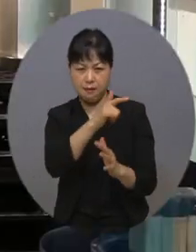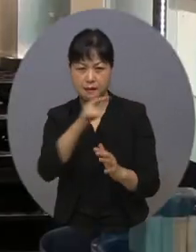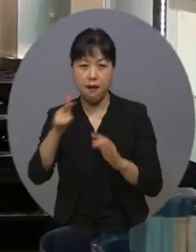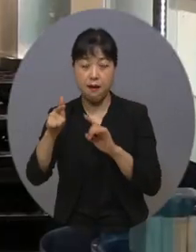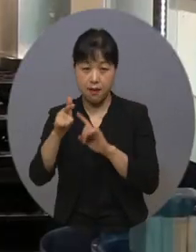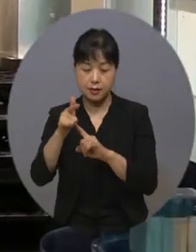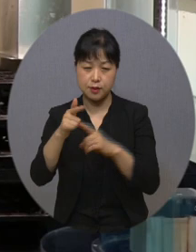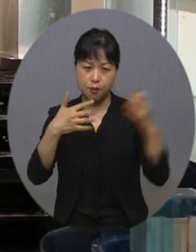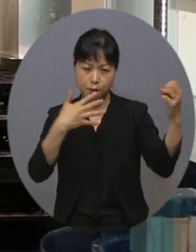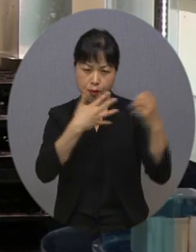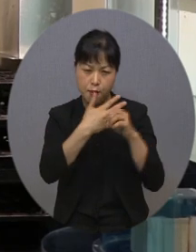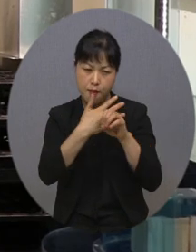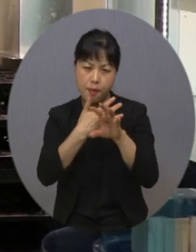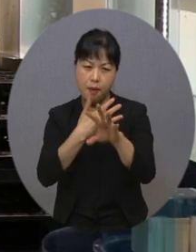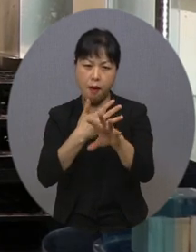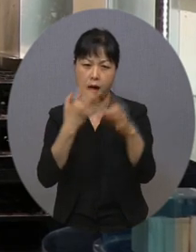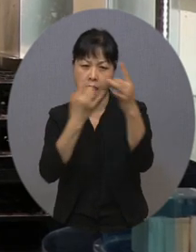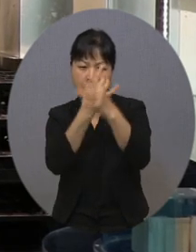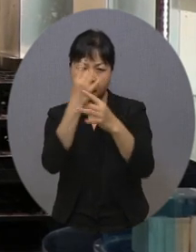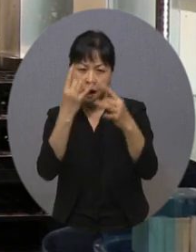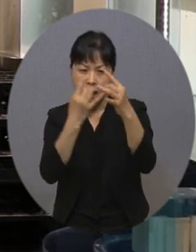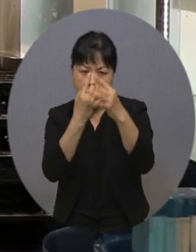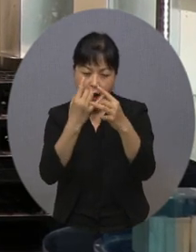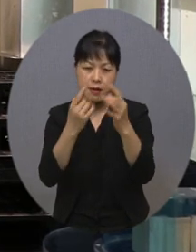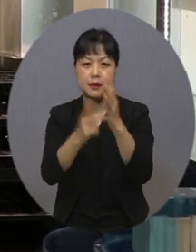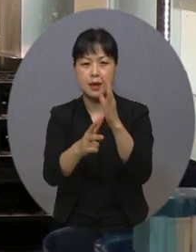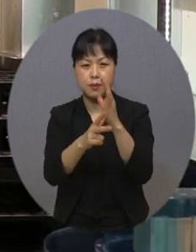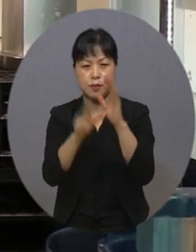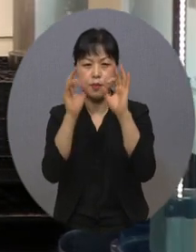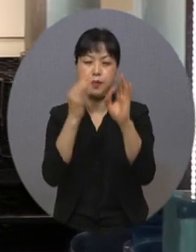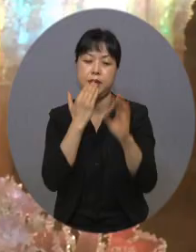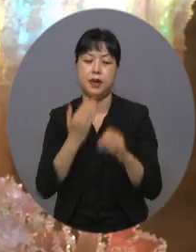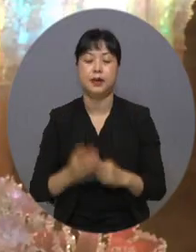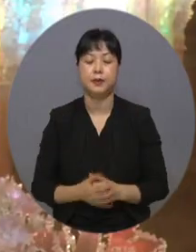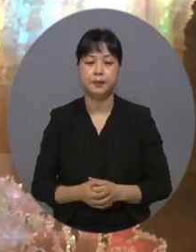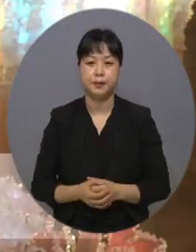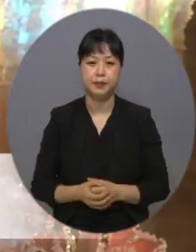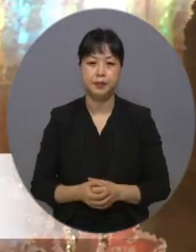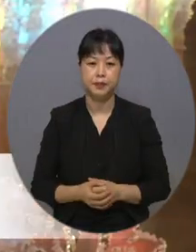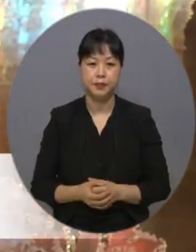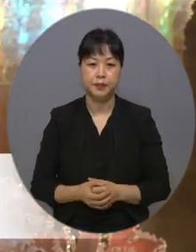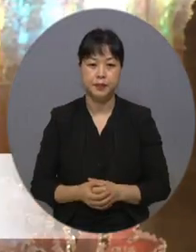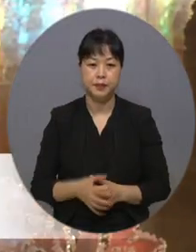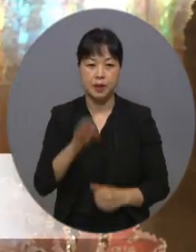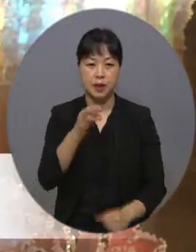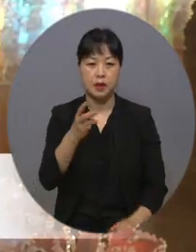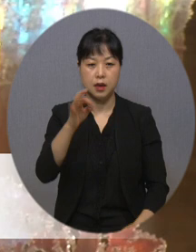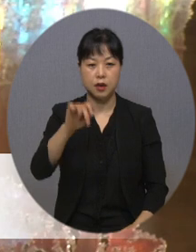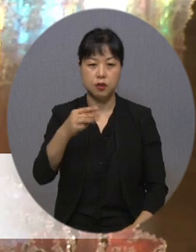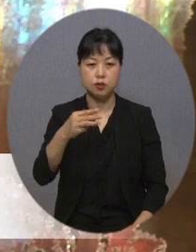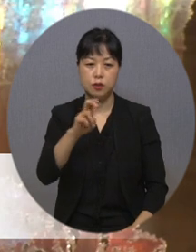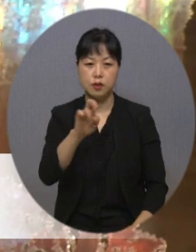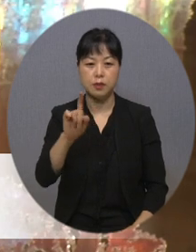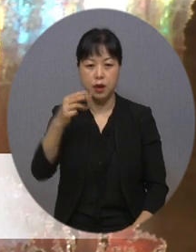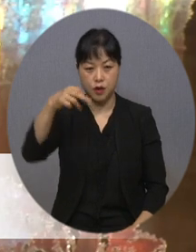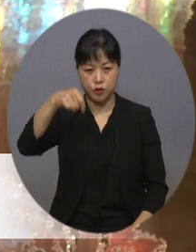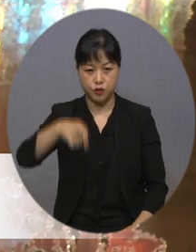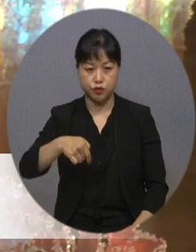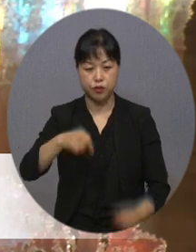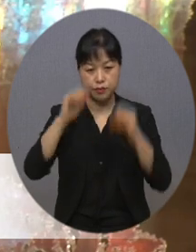몽환적인 빛으로 표현한 작품들을 가까이 할 수 있습니다 이제 얼마로 여름 방아